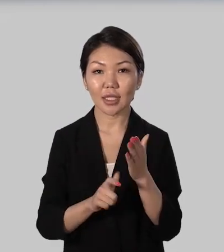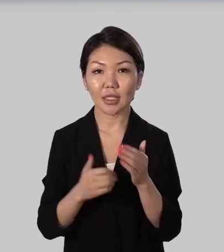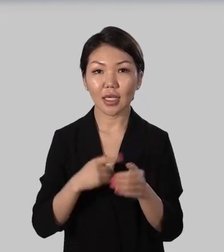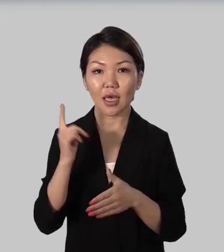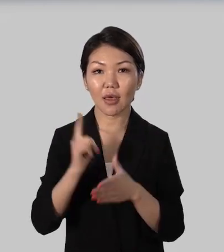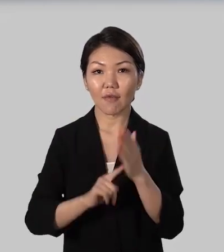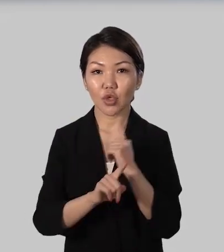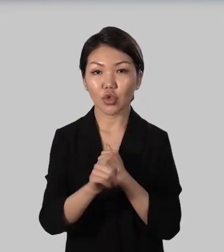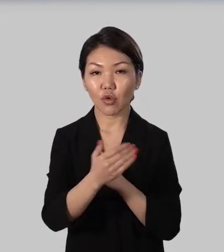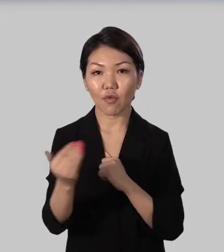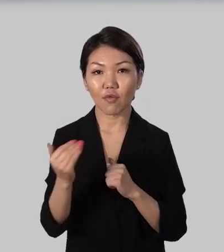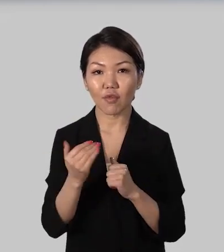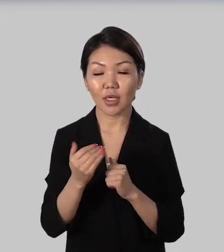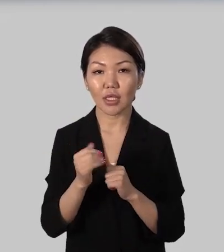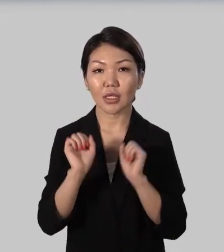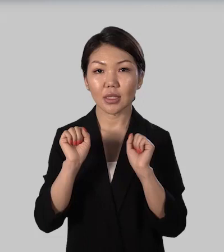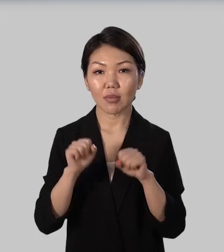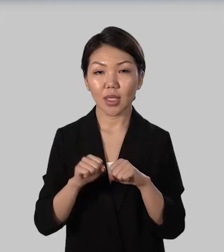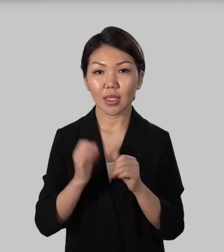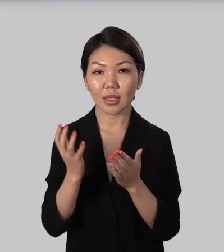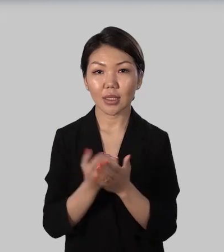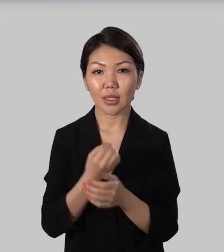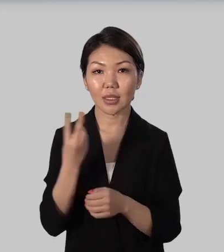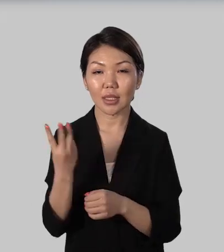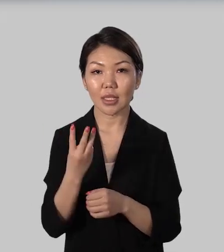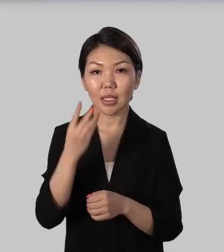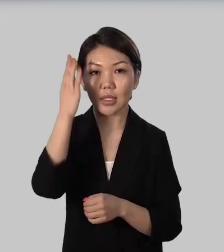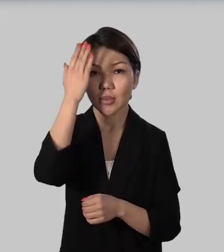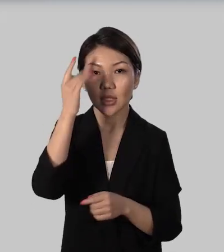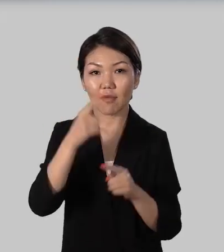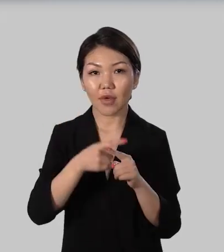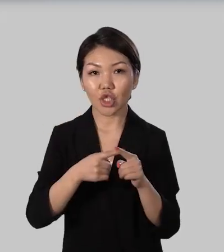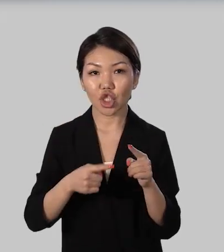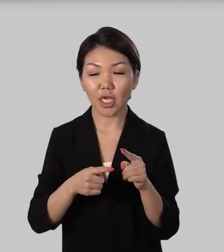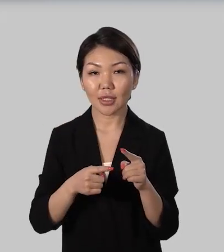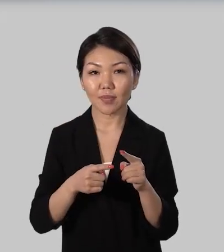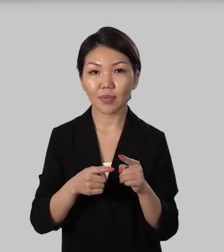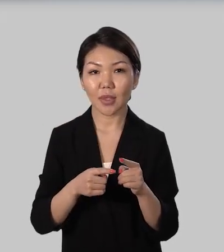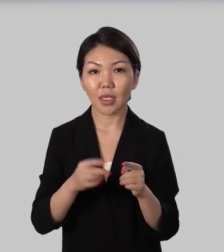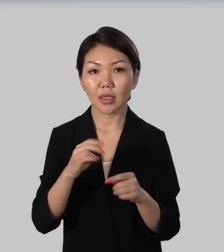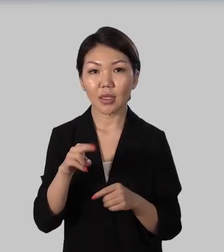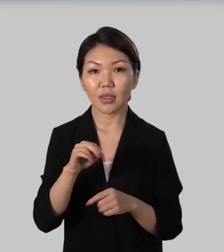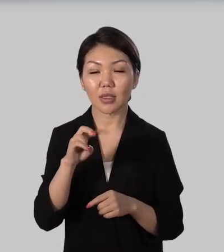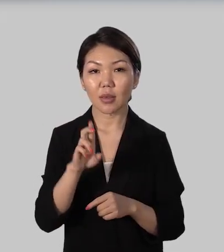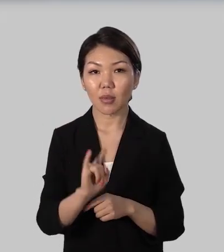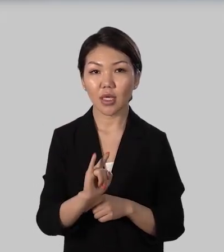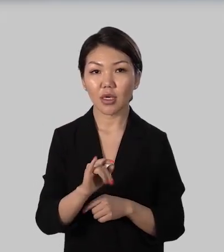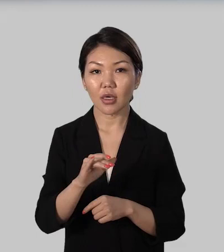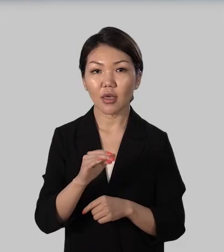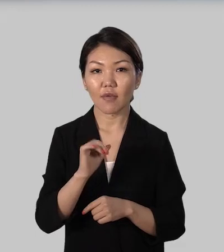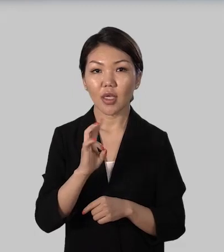смысловые части надел бы велико ни учебу не робейте горы